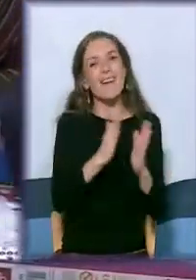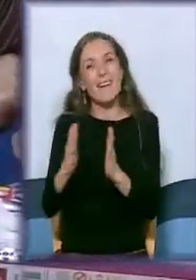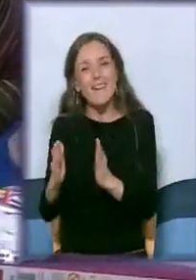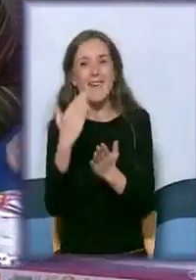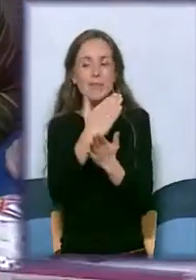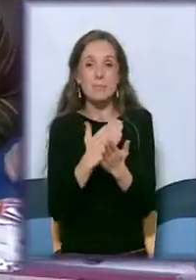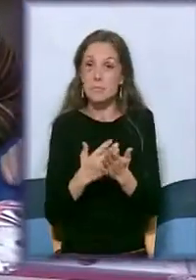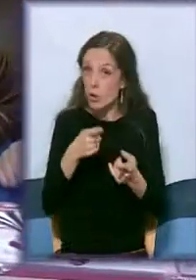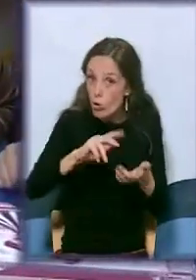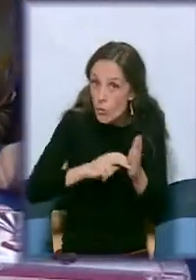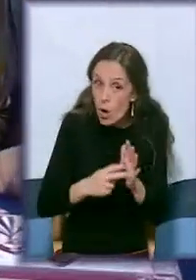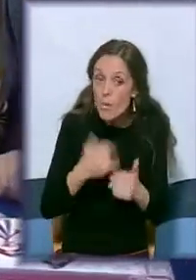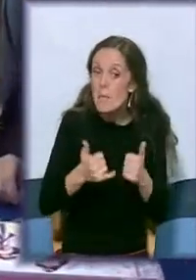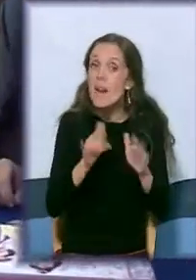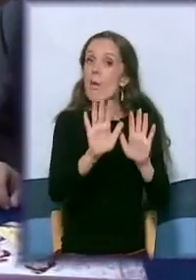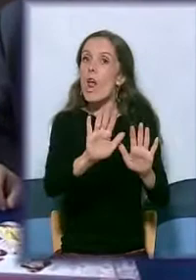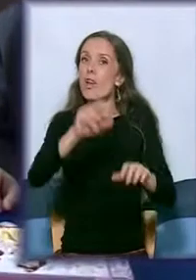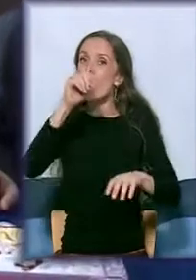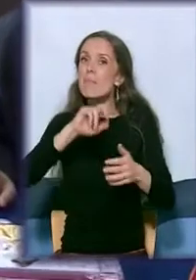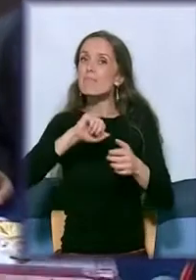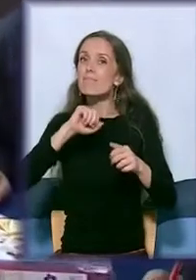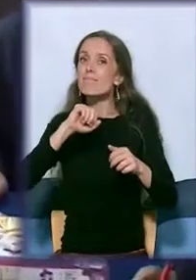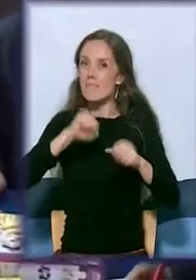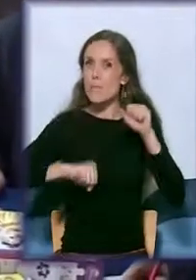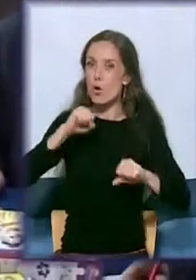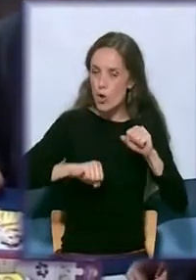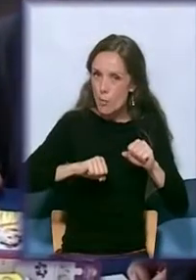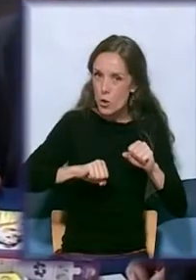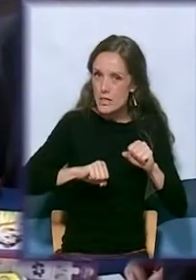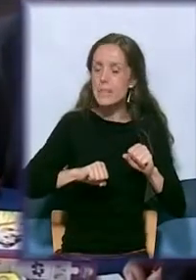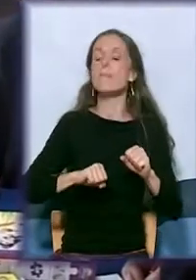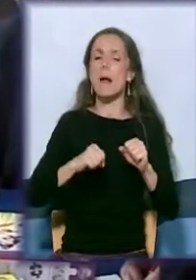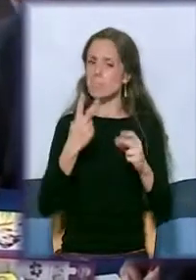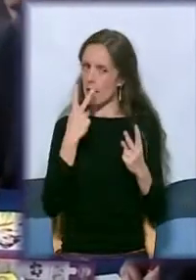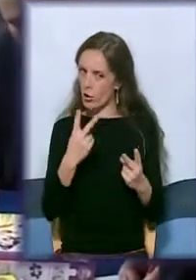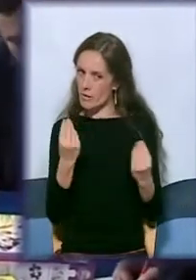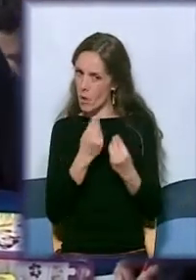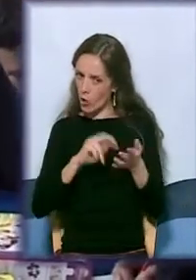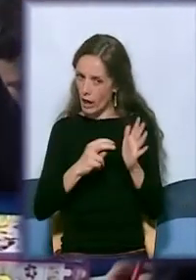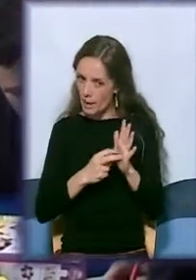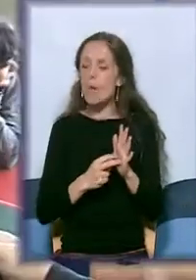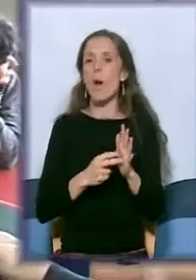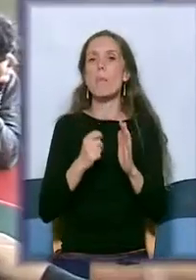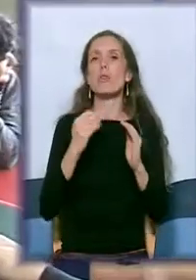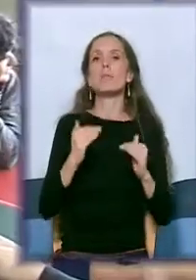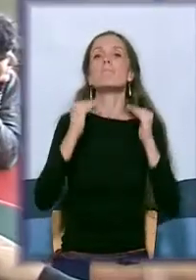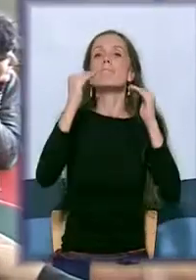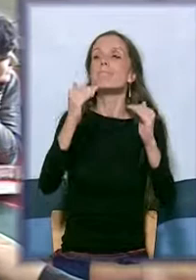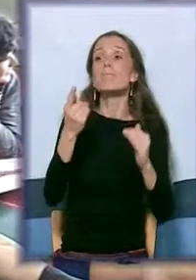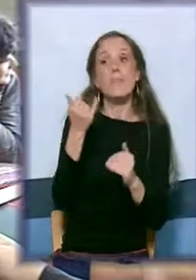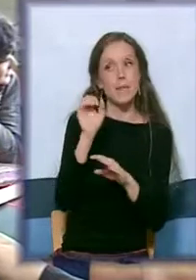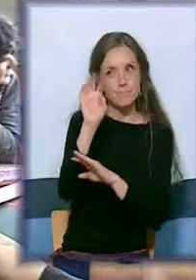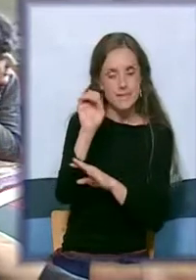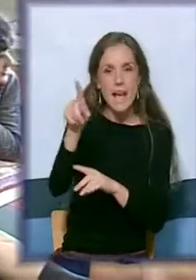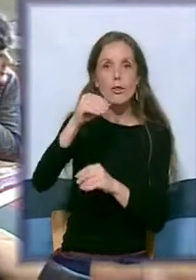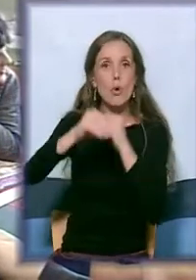jednostavno detetovim sposobnostima, onda se pristupa na jedan, da kažemo, viši nivo, onda se savjetuje roditeljima po